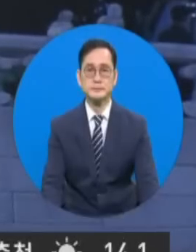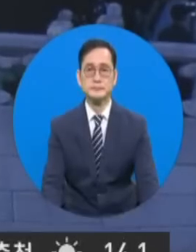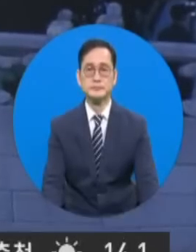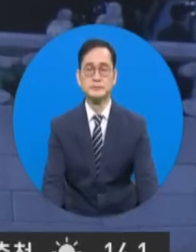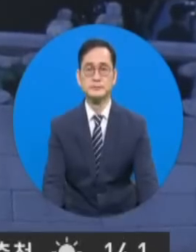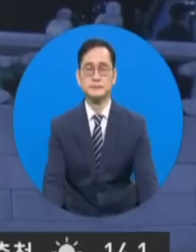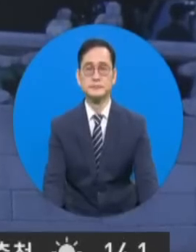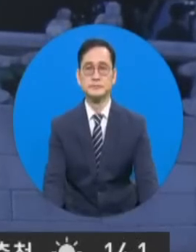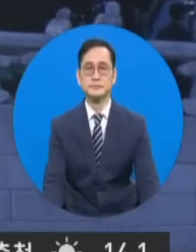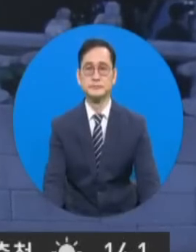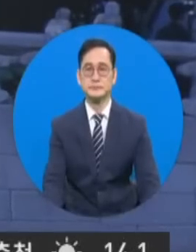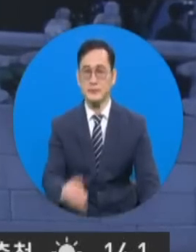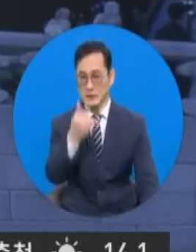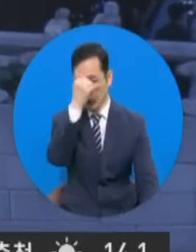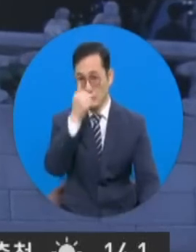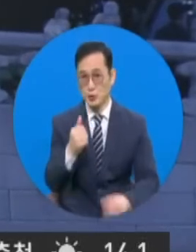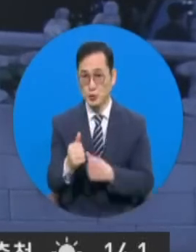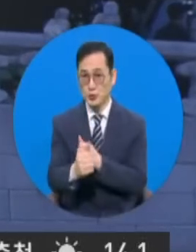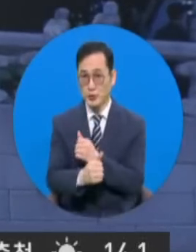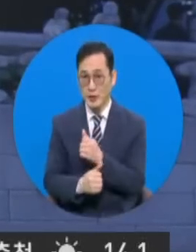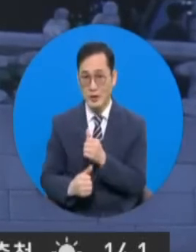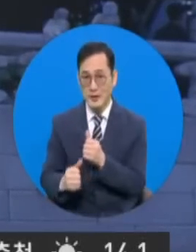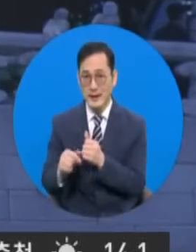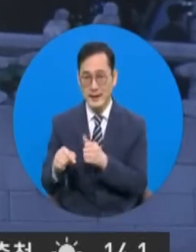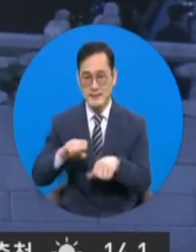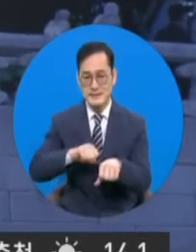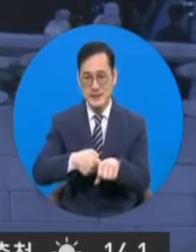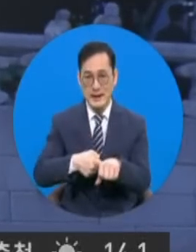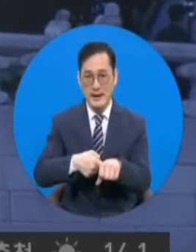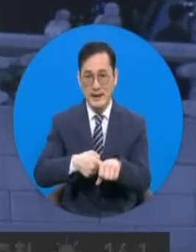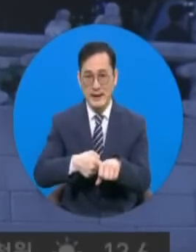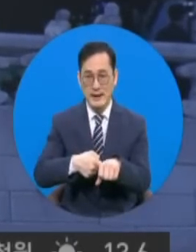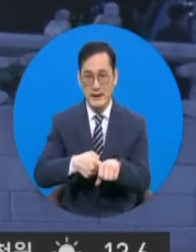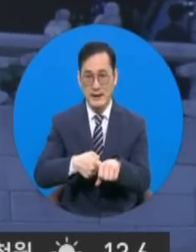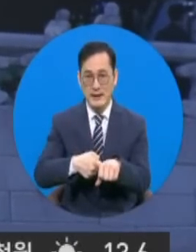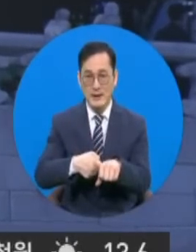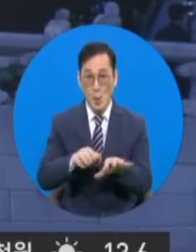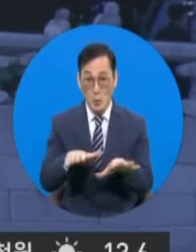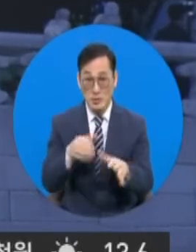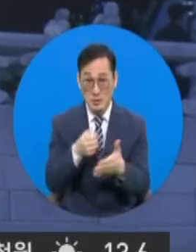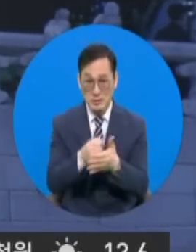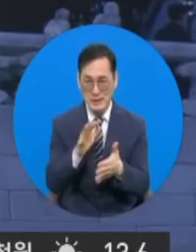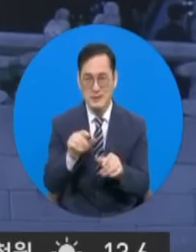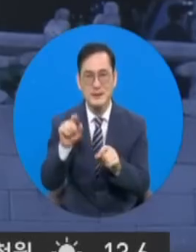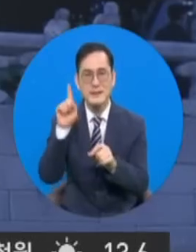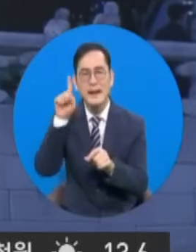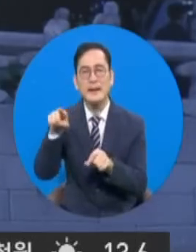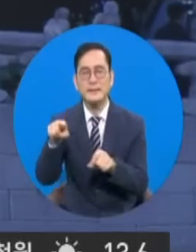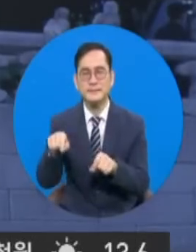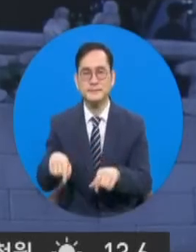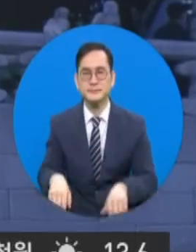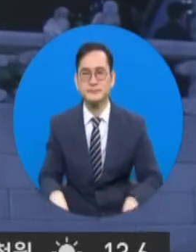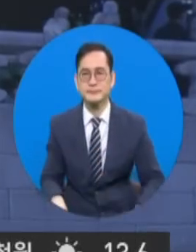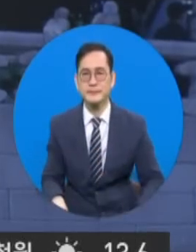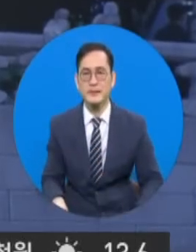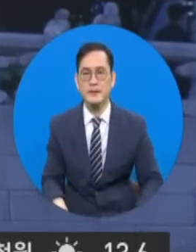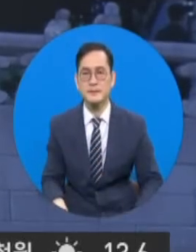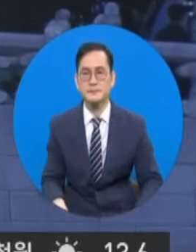자 윤리비에서는 징계 결론을 미뤘습니다 수요일에 추가 자료 좀 더 보고 결정하겠다라는